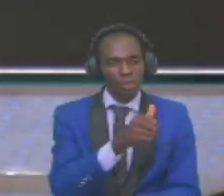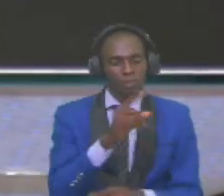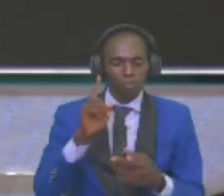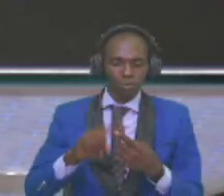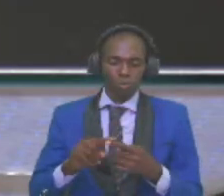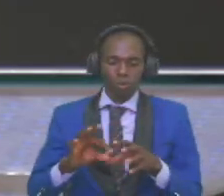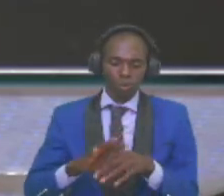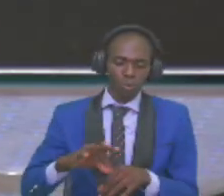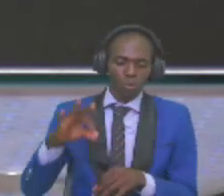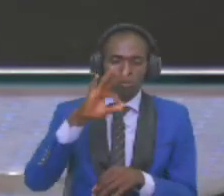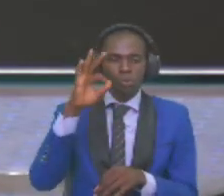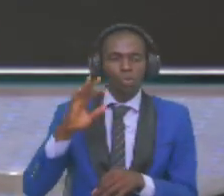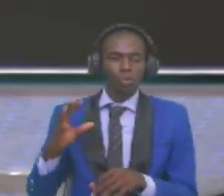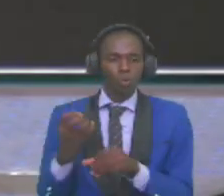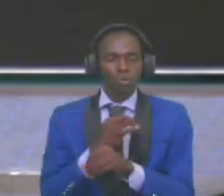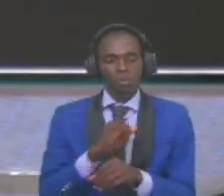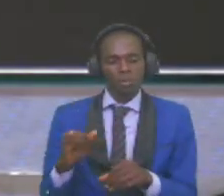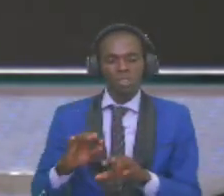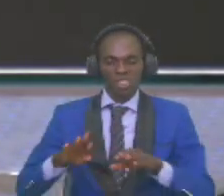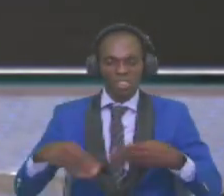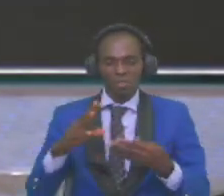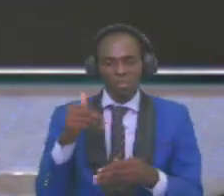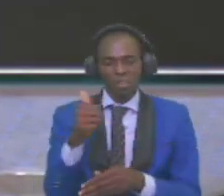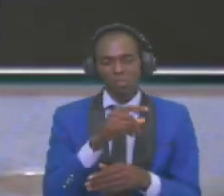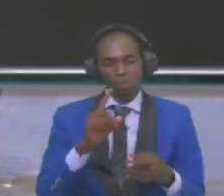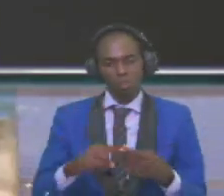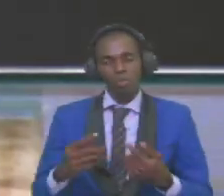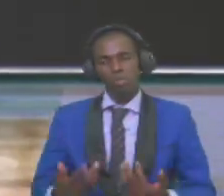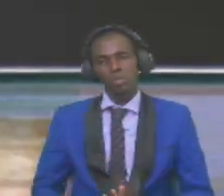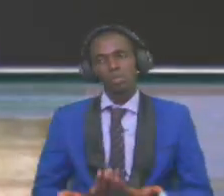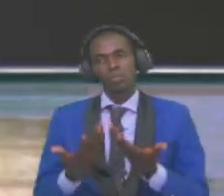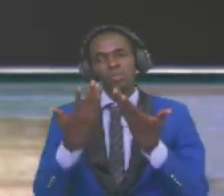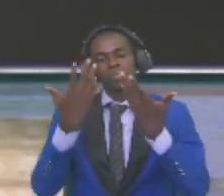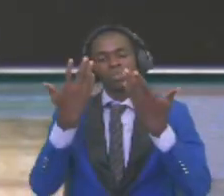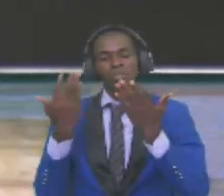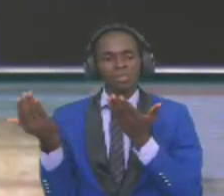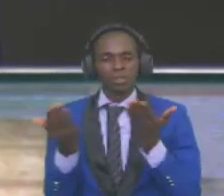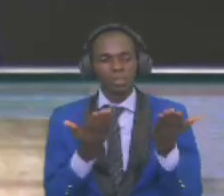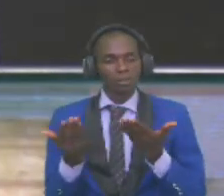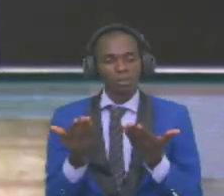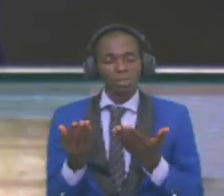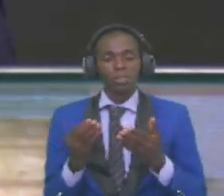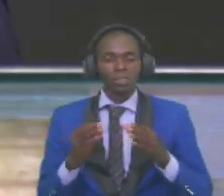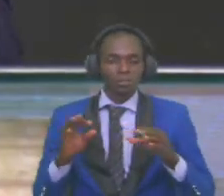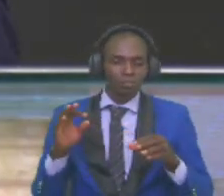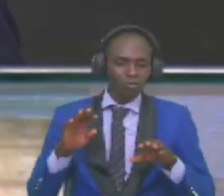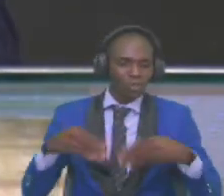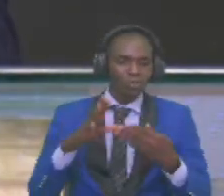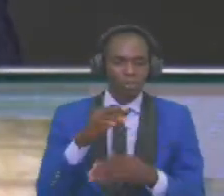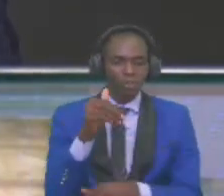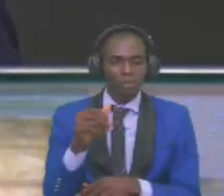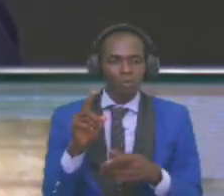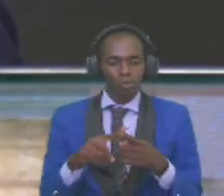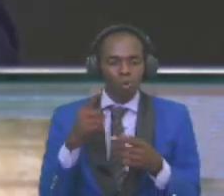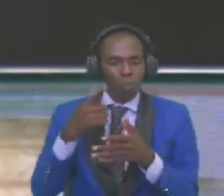âmes vous êtes aidez vous et un service à thé vissière vous êtes et dévoué à faire